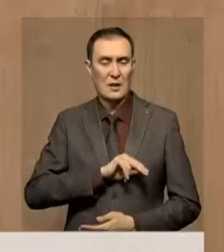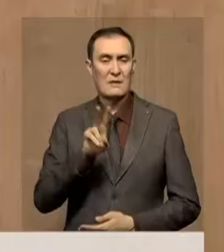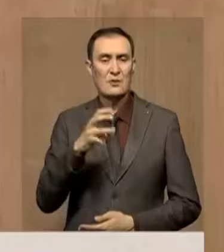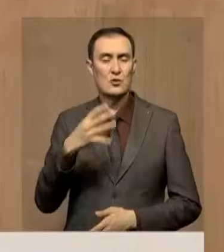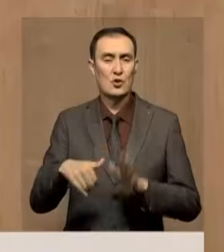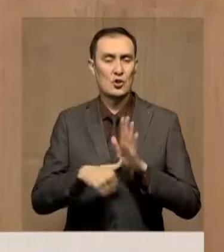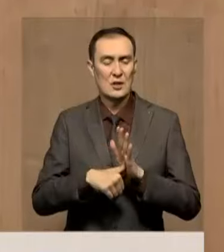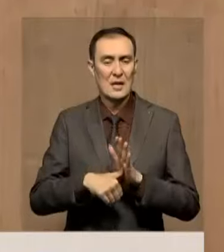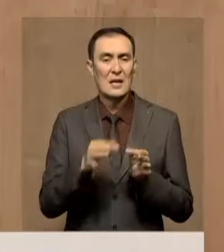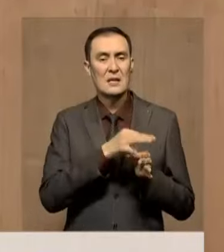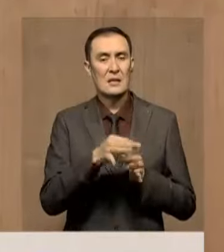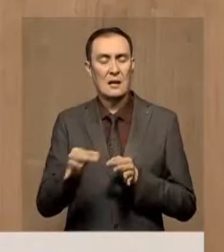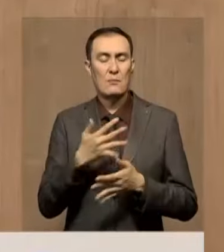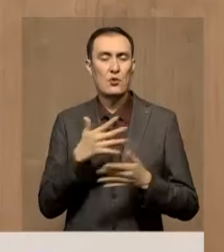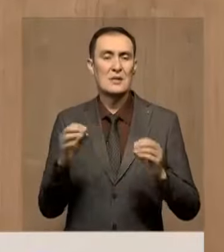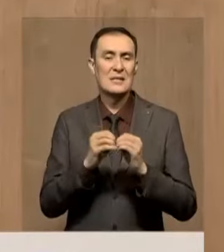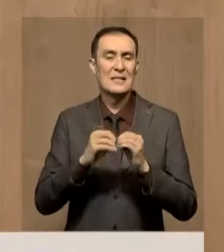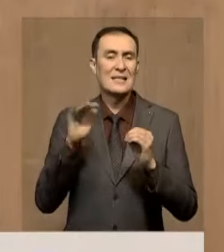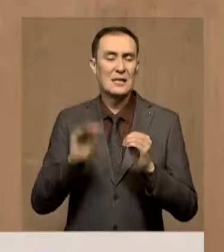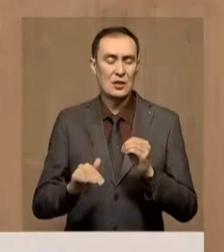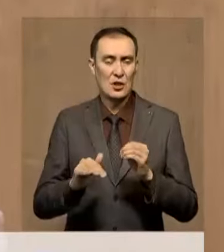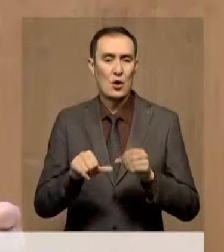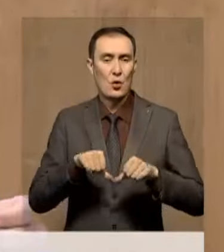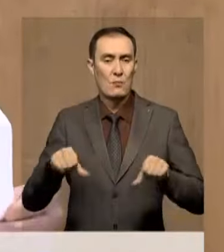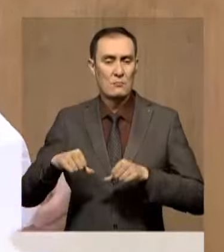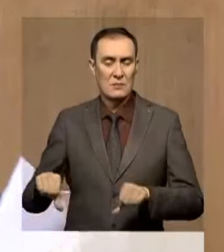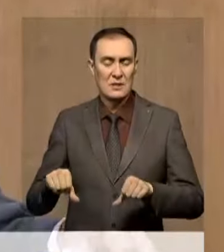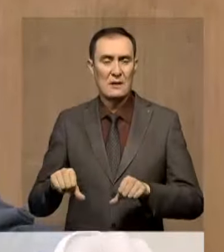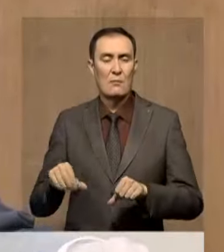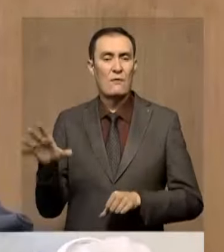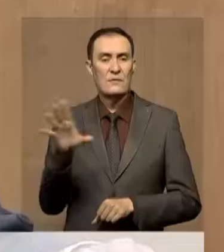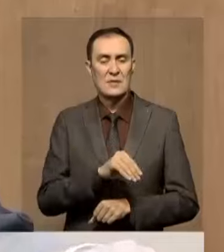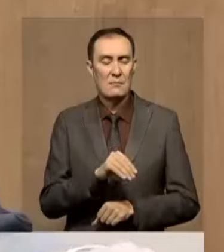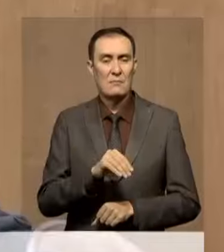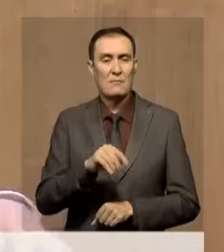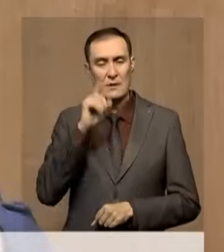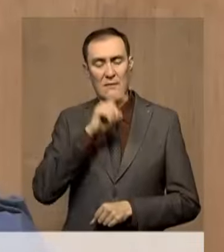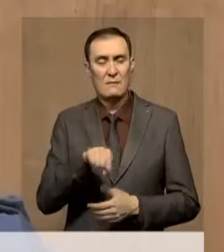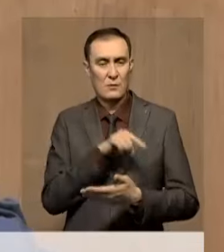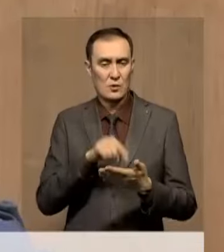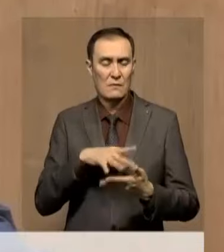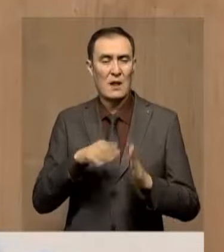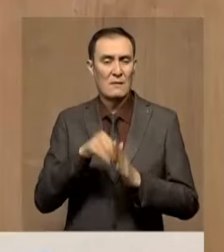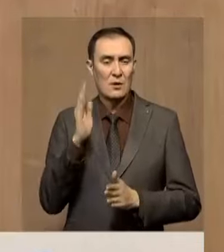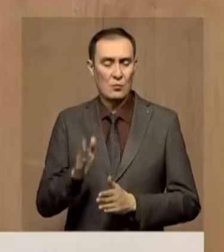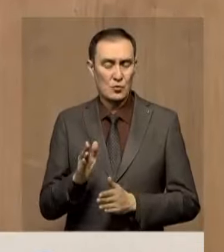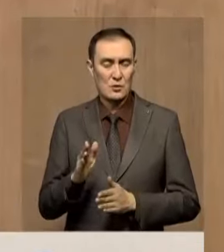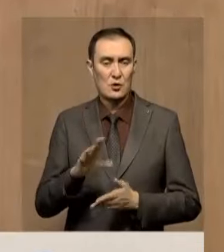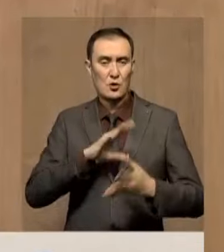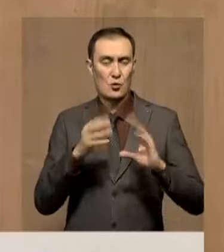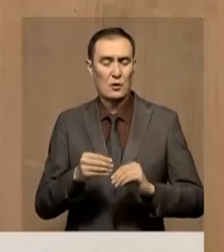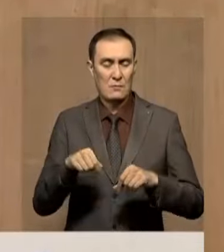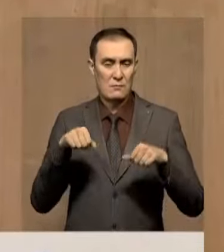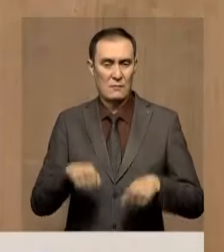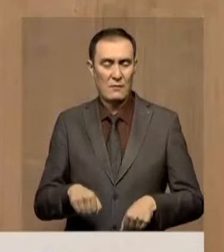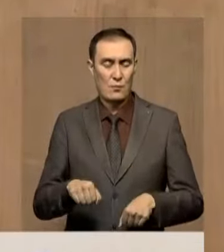246 территориальных и более 10 тысяч участковых комиссий. По всем негативным инцидентам в день голосования будет дана правовая оценка